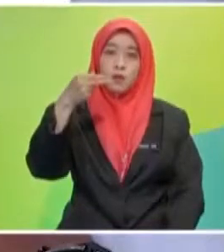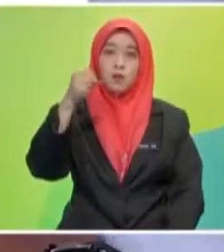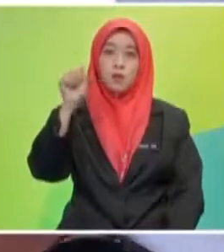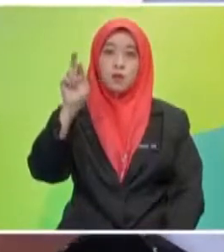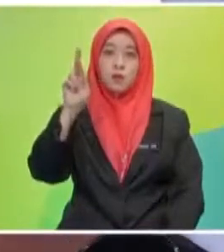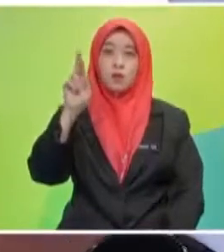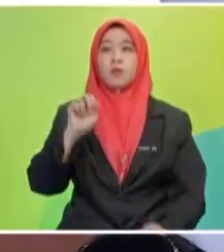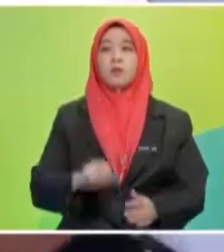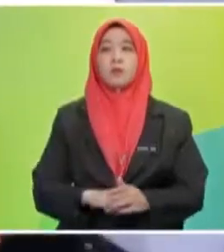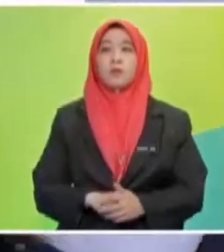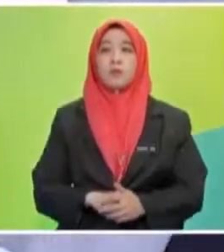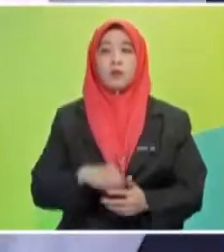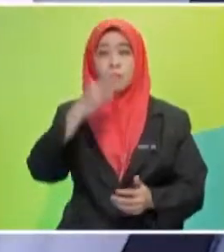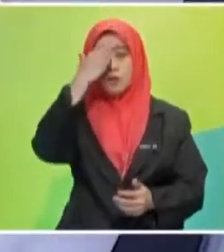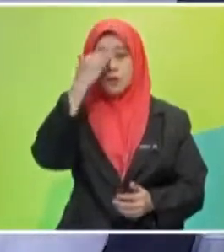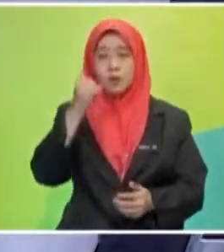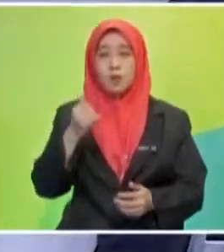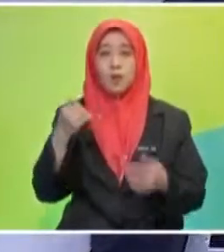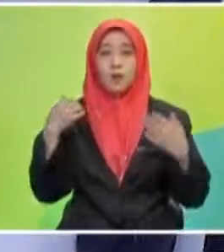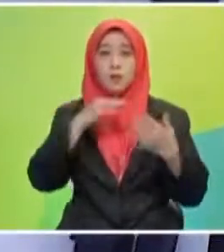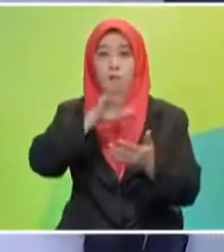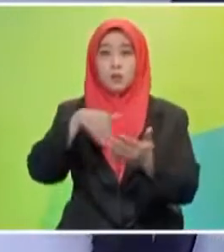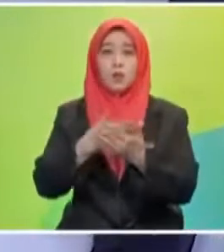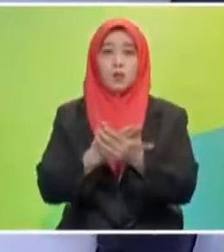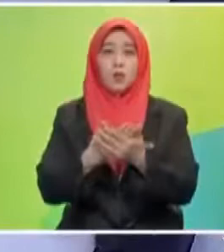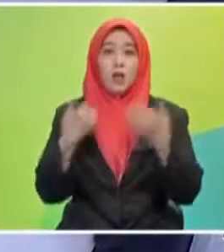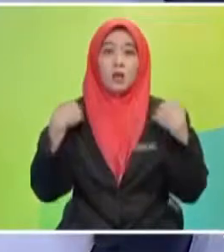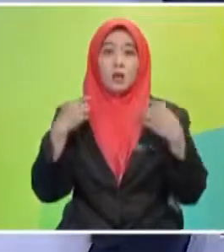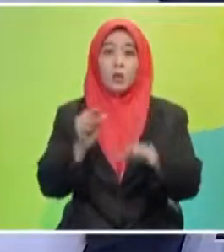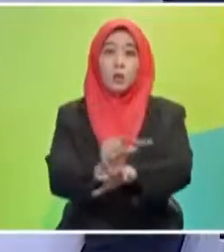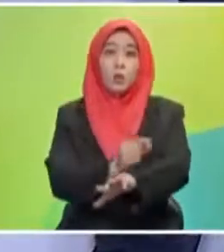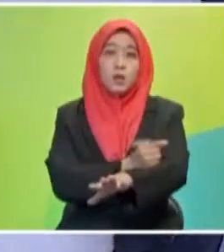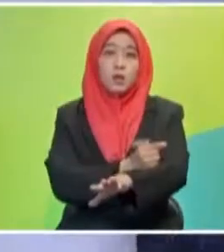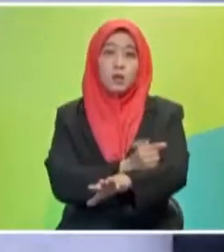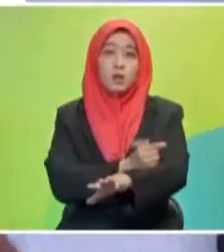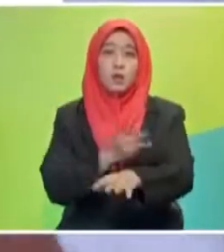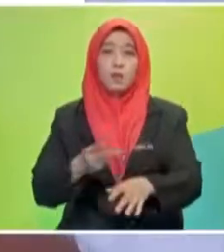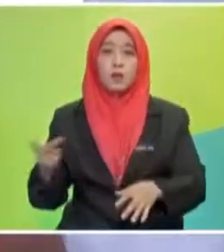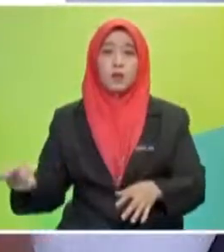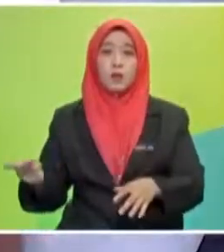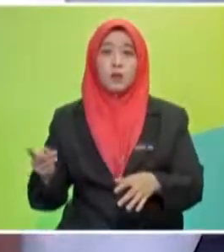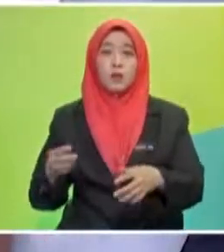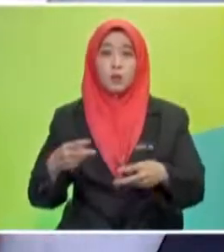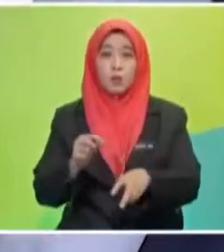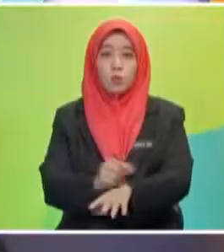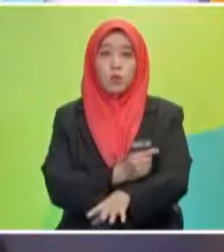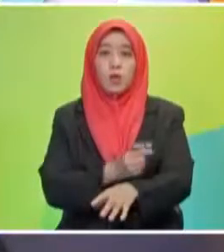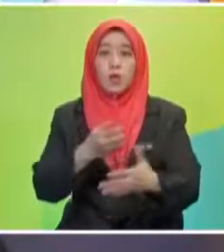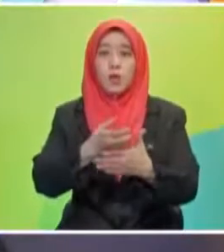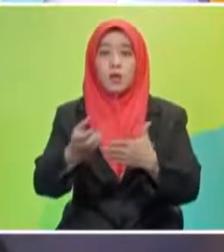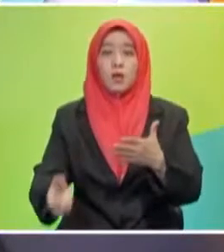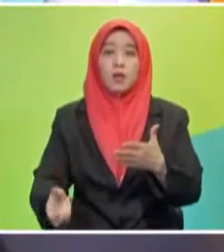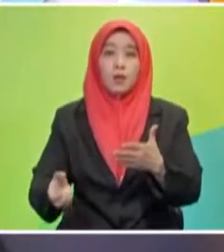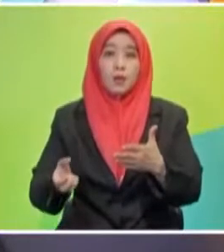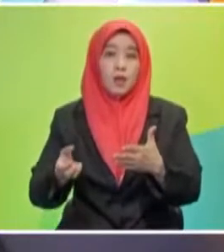Ah sebab-sebab ok Google laskan ketuhanan sebagai bekas hanya menggunakan eyeliner terbaik ini kebutuhan bukan di